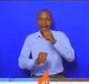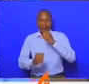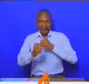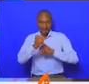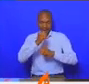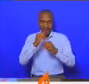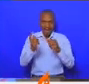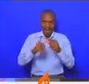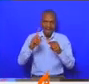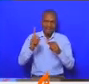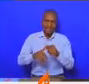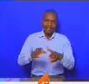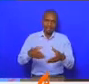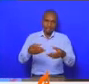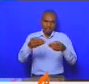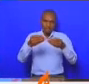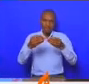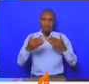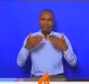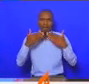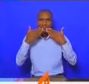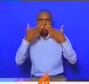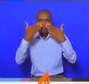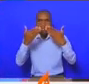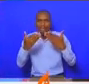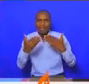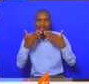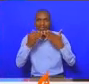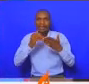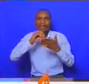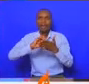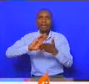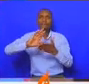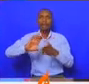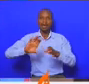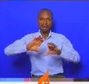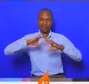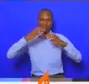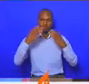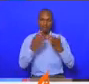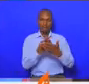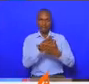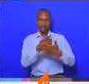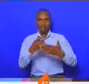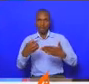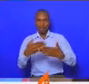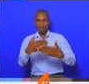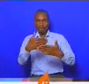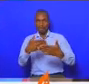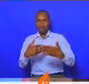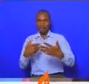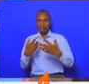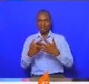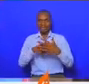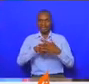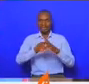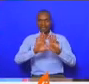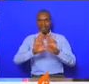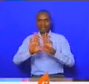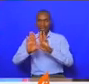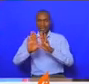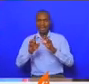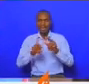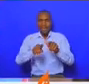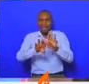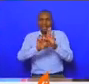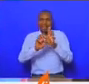to give thanks back to the community, a week before we stage our show. It's